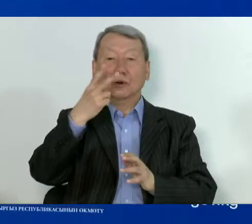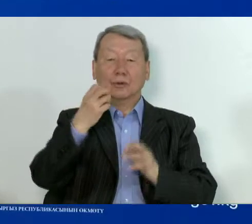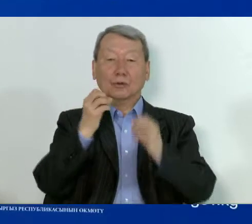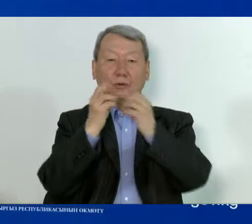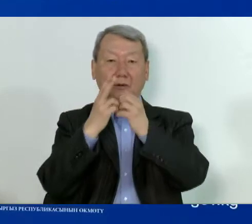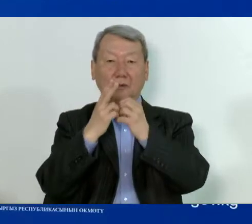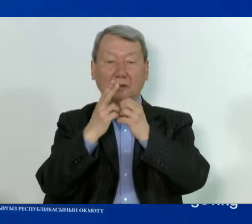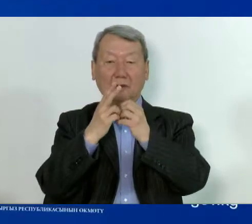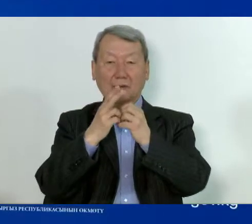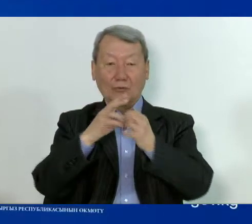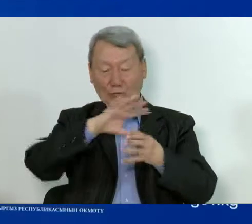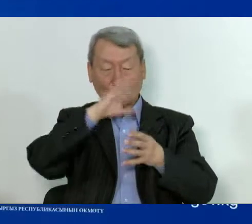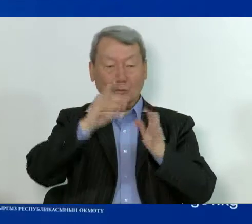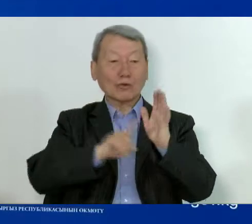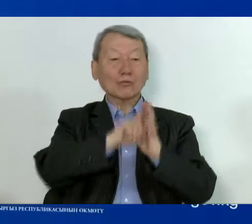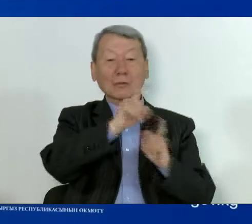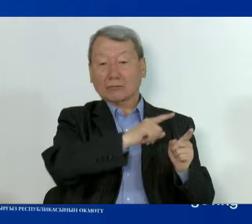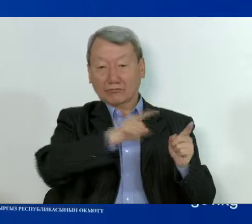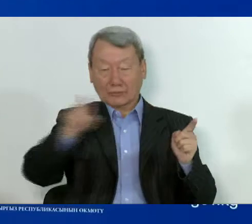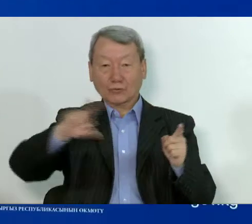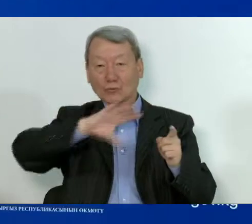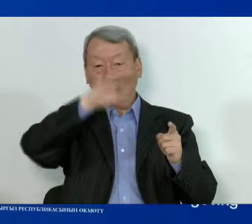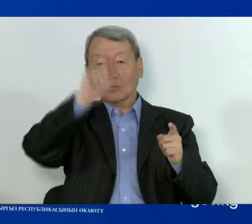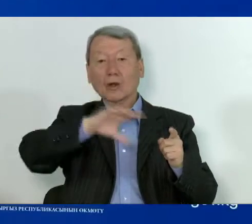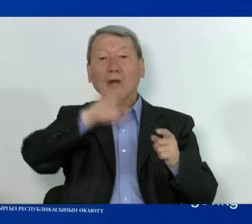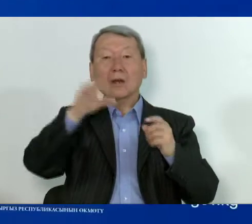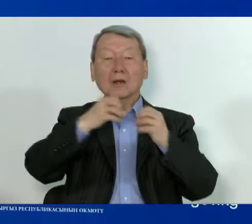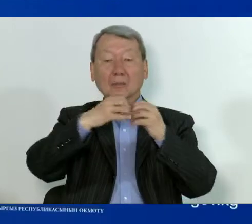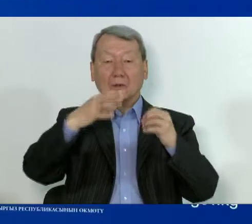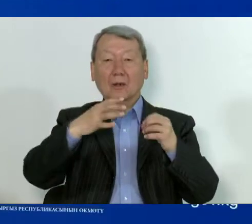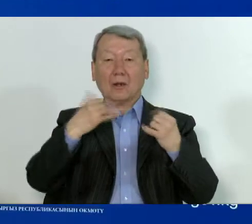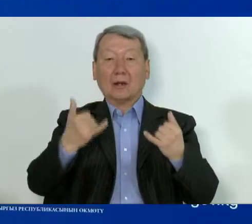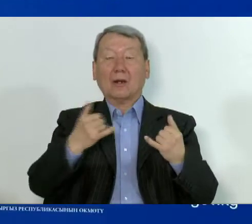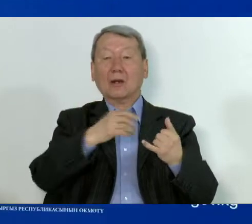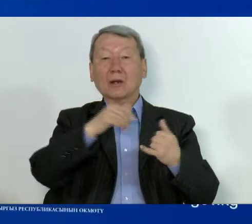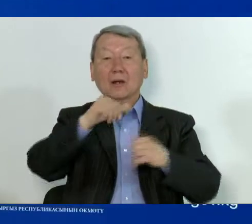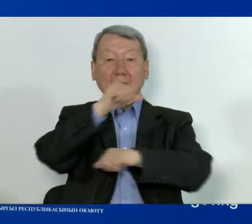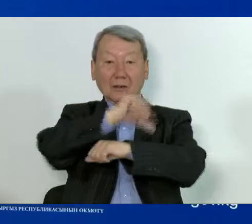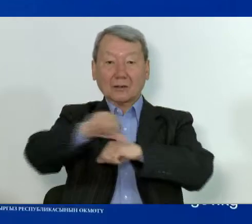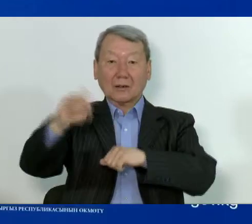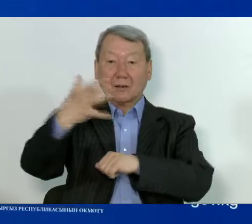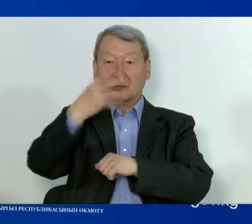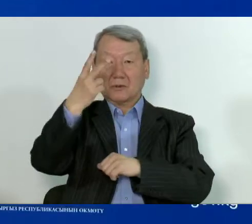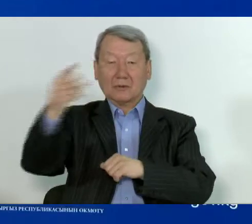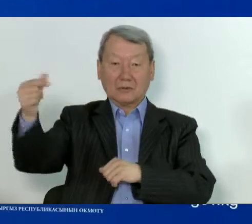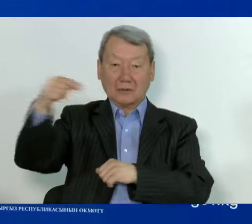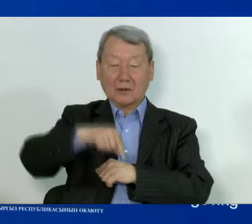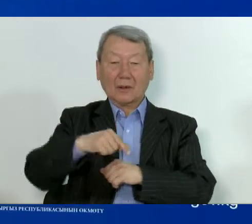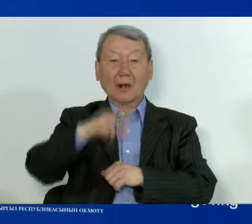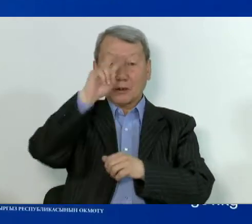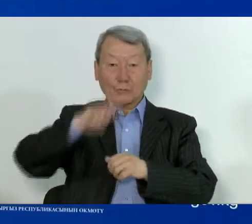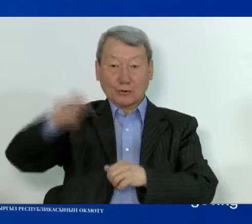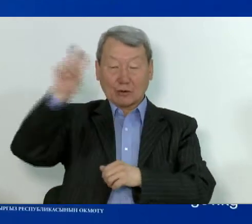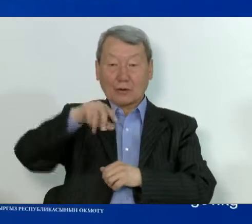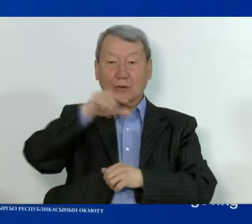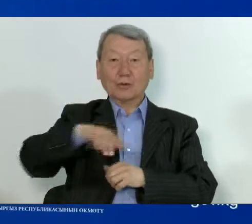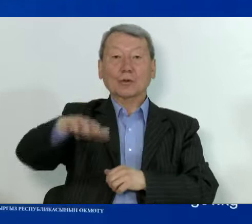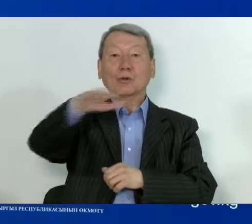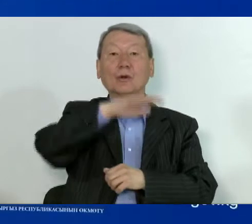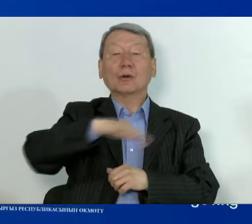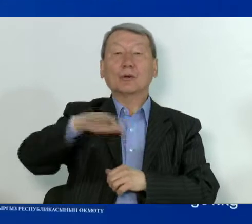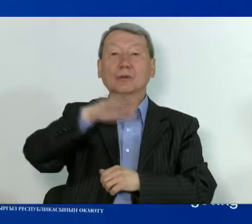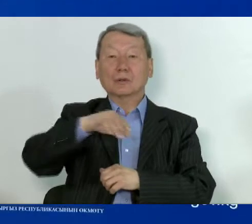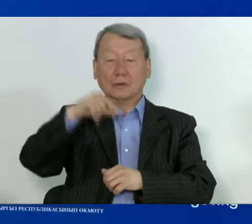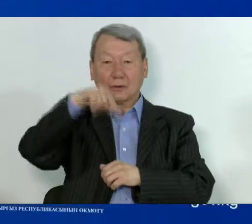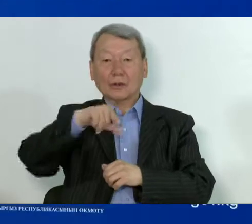212, жаш өспүрүмдөр 15, чет өлкөнүн жарандары 52. Бишкек шаарынын аймагында өзгөчө